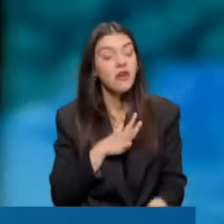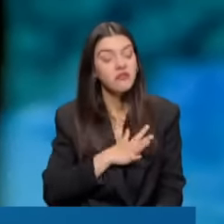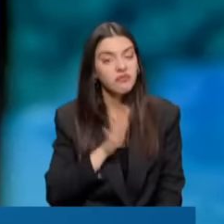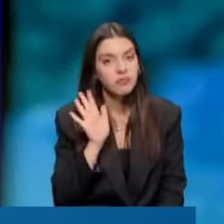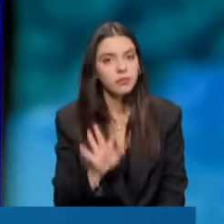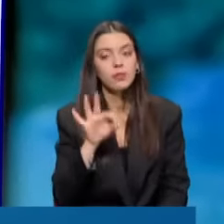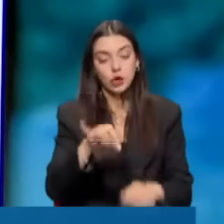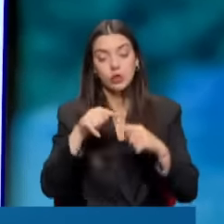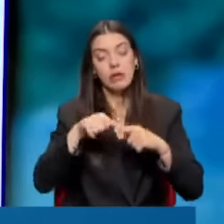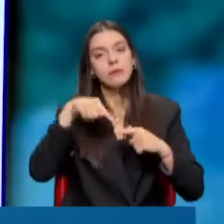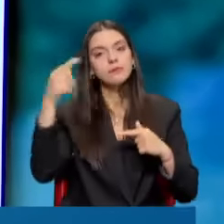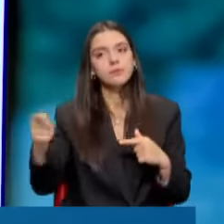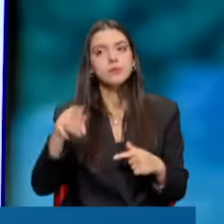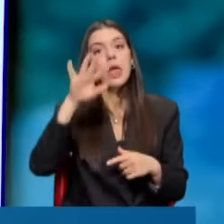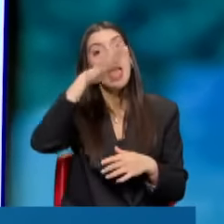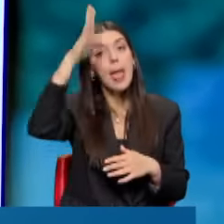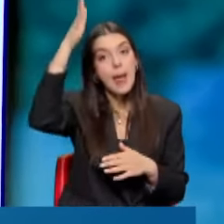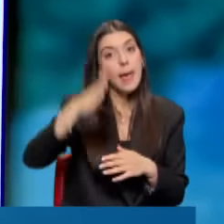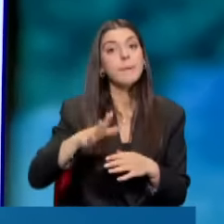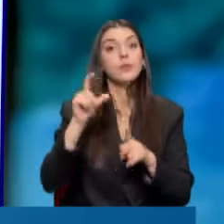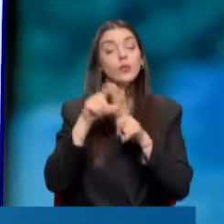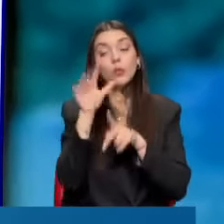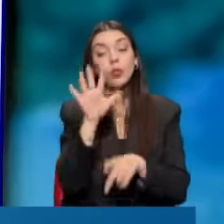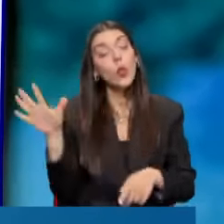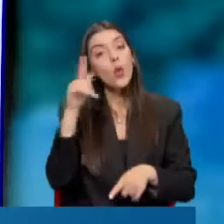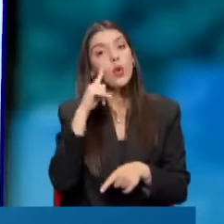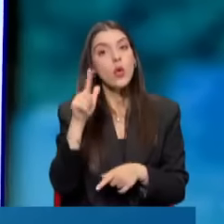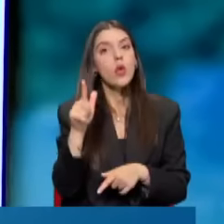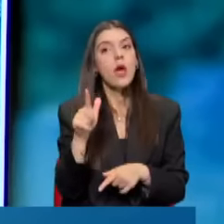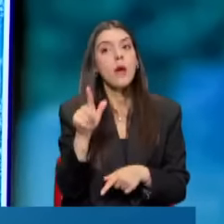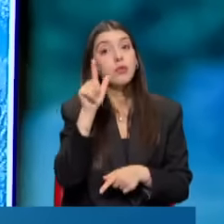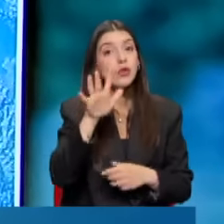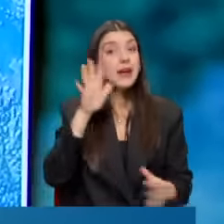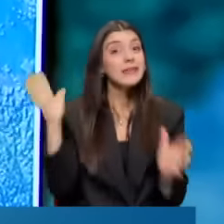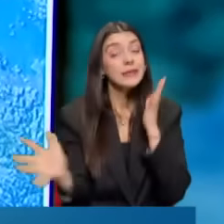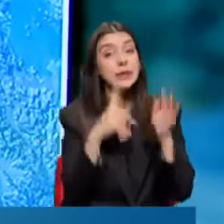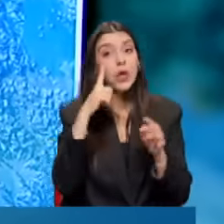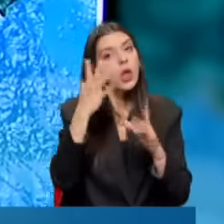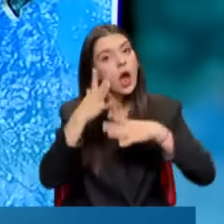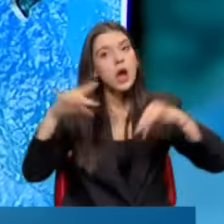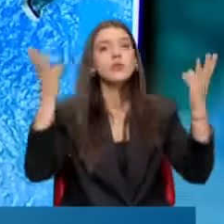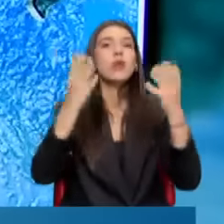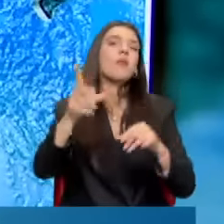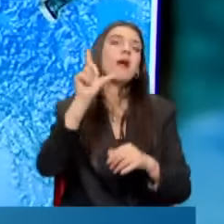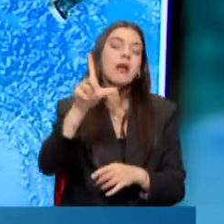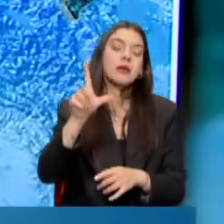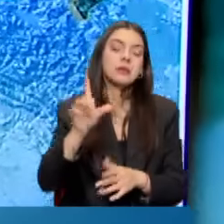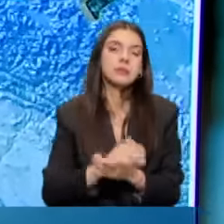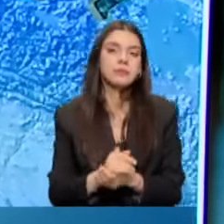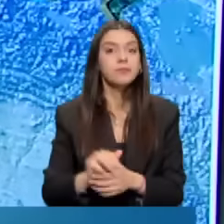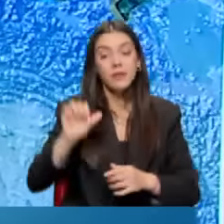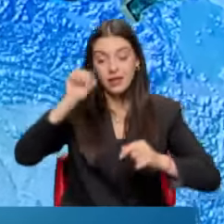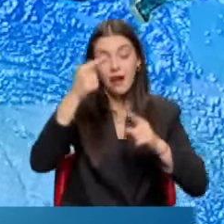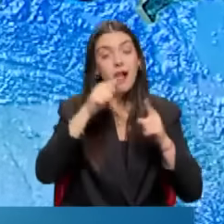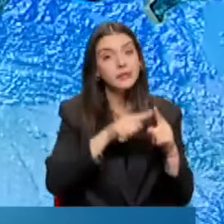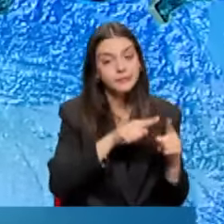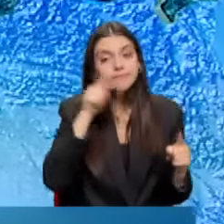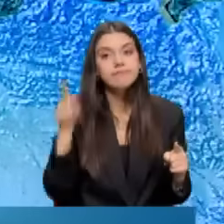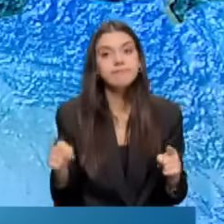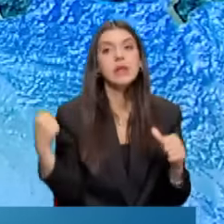itibariyle tüm Doğu hattında Dolayısıyla bu fırtınaya karşı hazırlıklı olmak gerekiyor yarın itibariyle